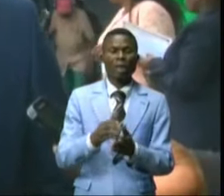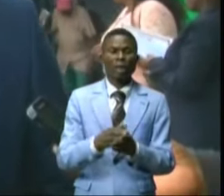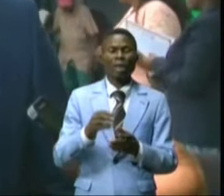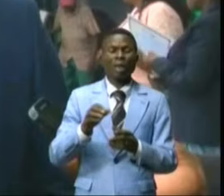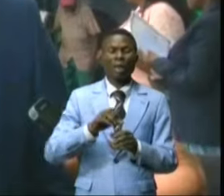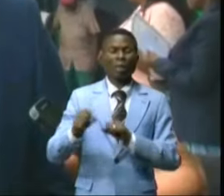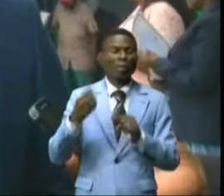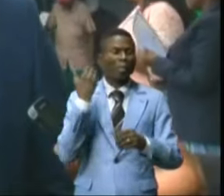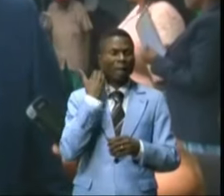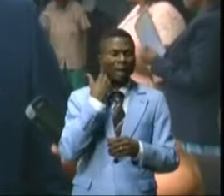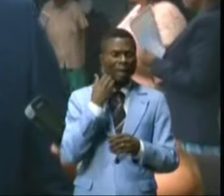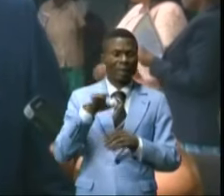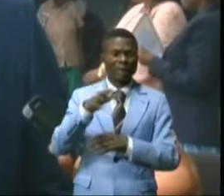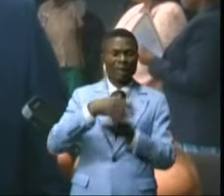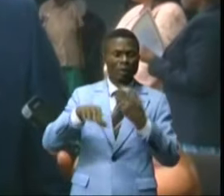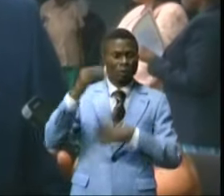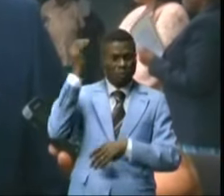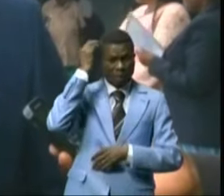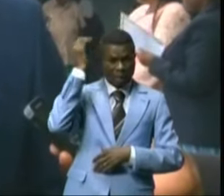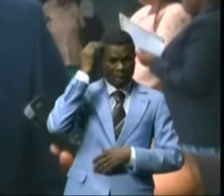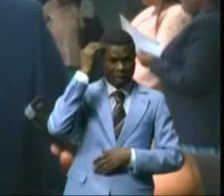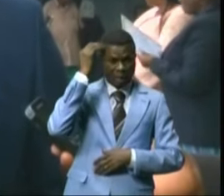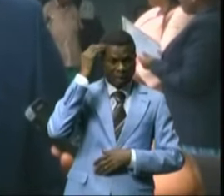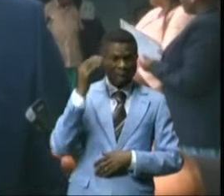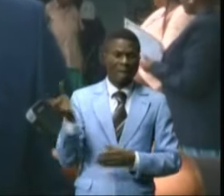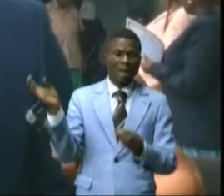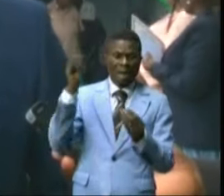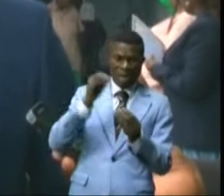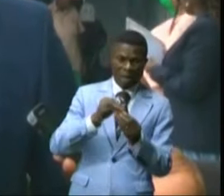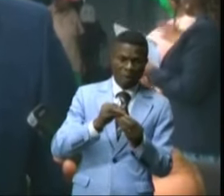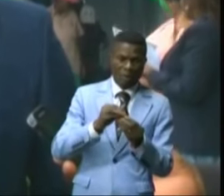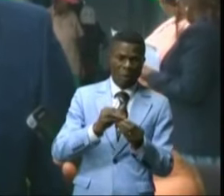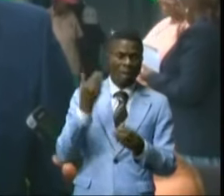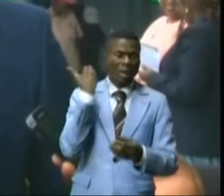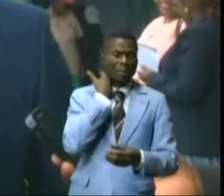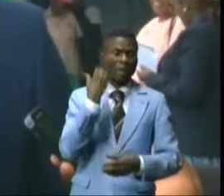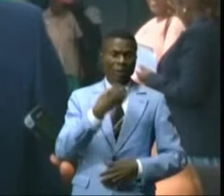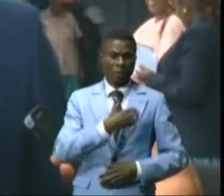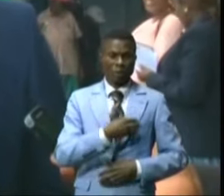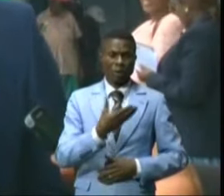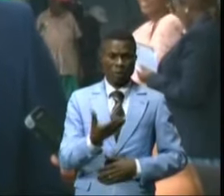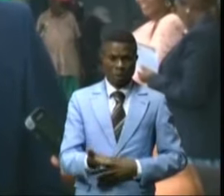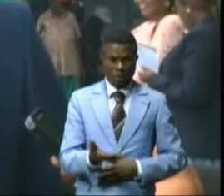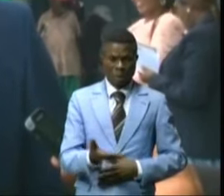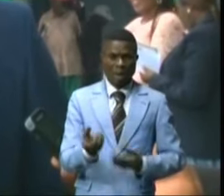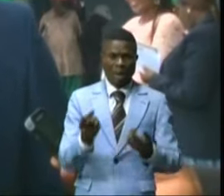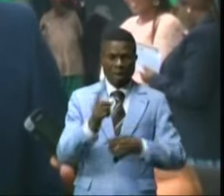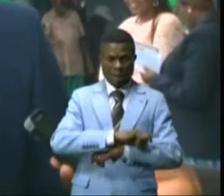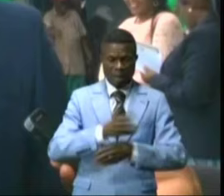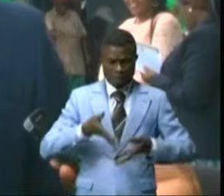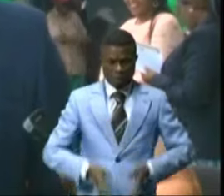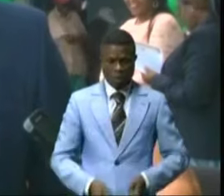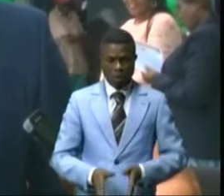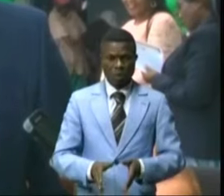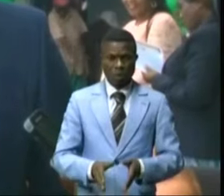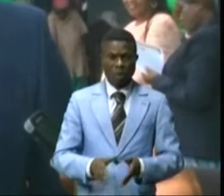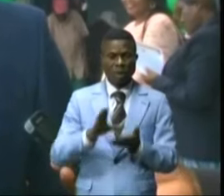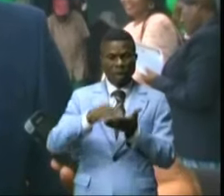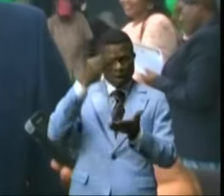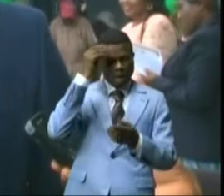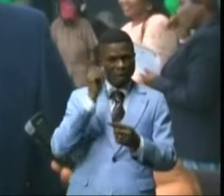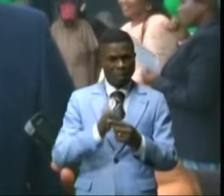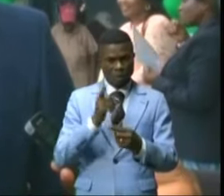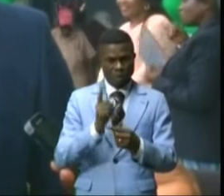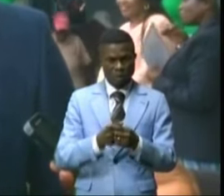trouble développemental auquel peut s'associer une cardiopathie congénitale, un déficit d'apprentissage